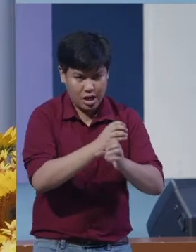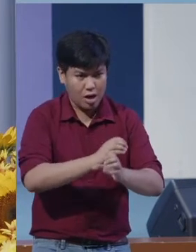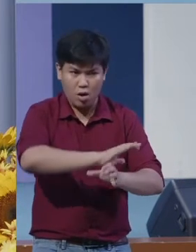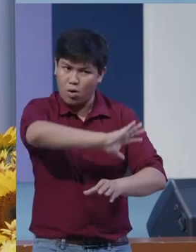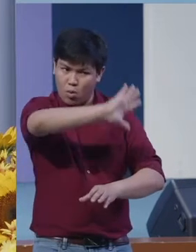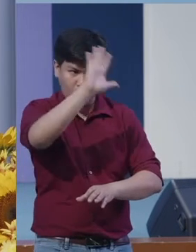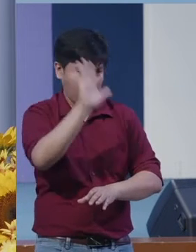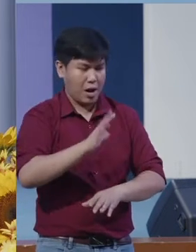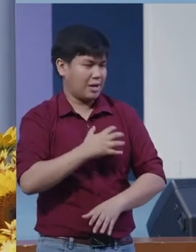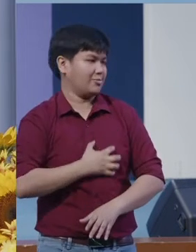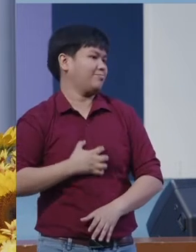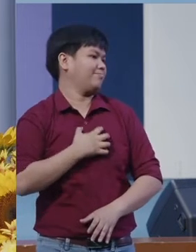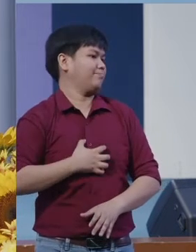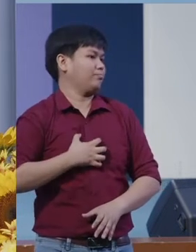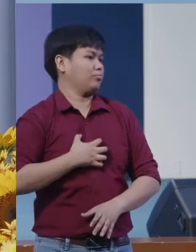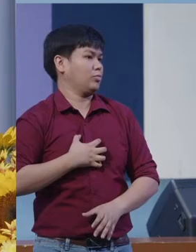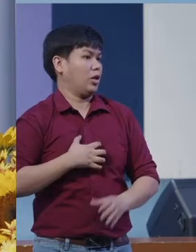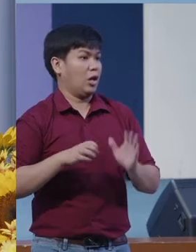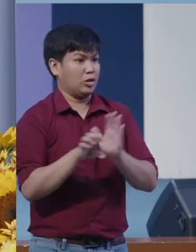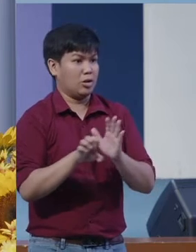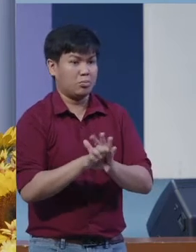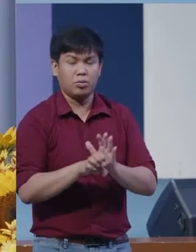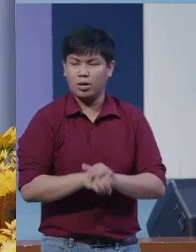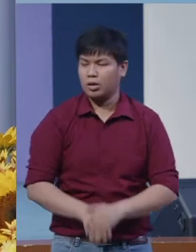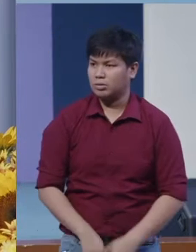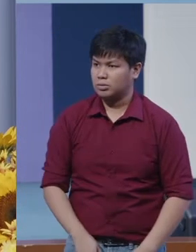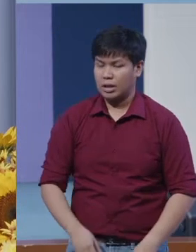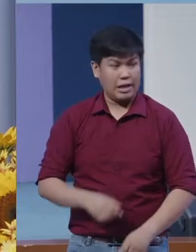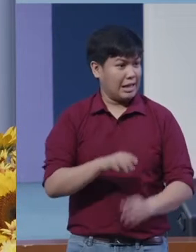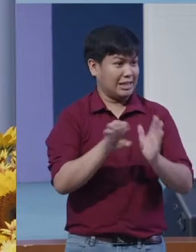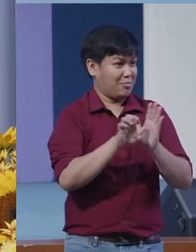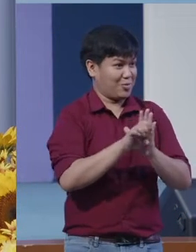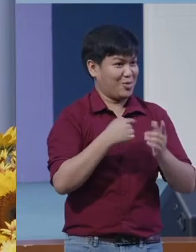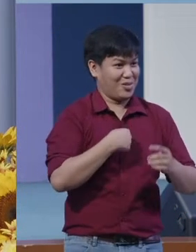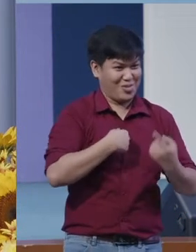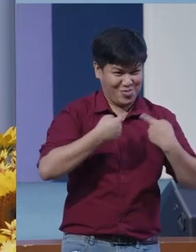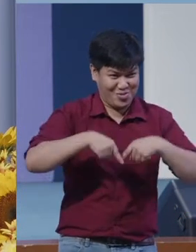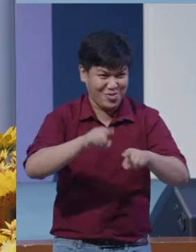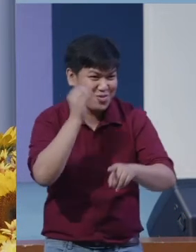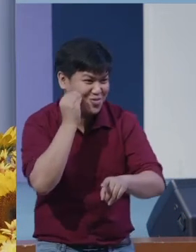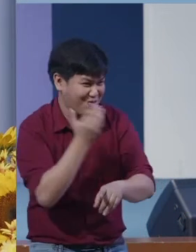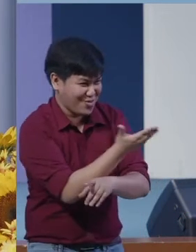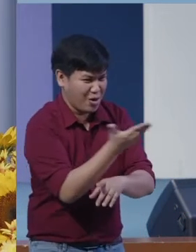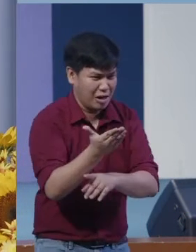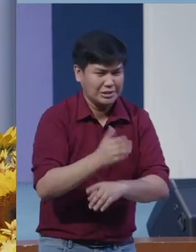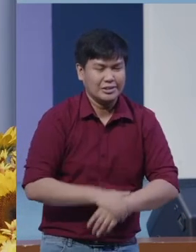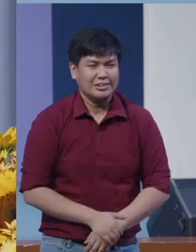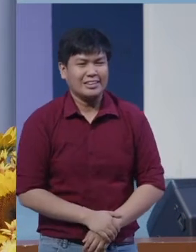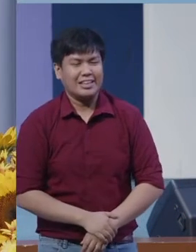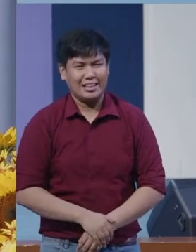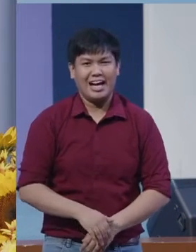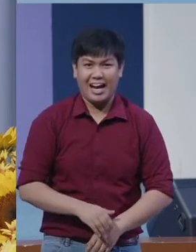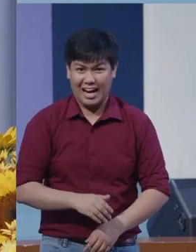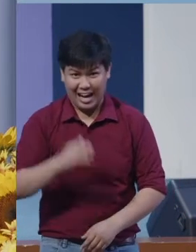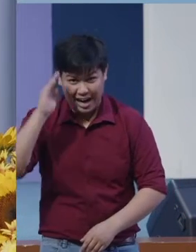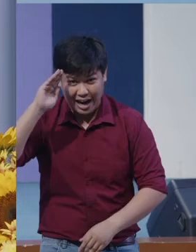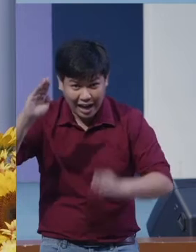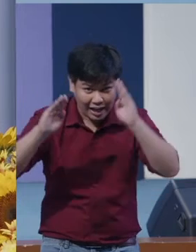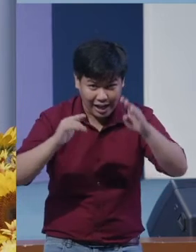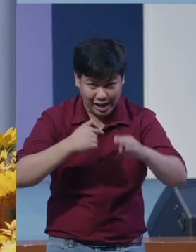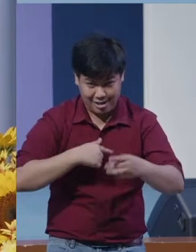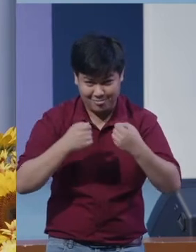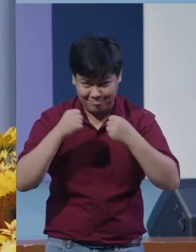Hindi yung tumatanggap ka ng bisita, pero ang lakas naman kumain ito. Pangalawang balik niya yata yan.